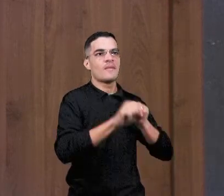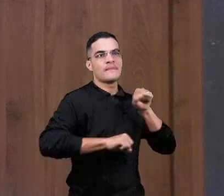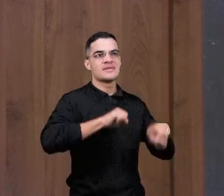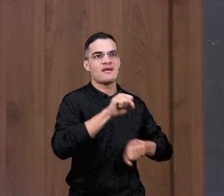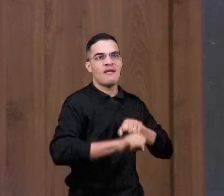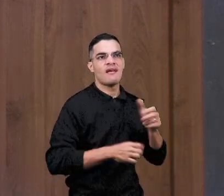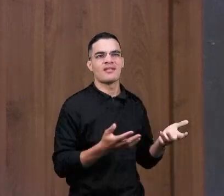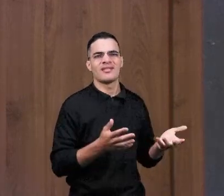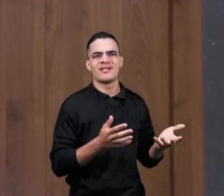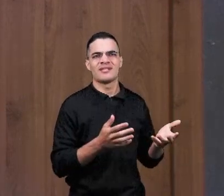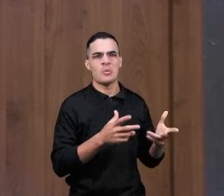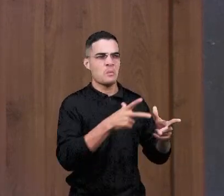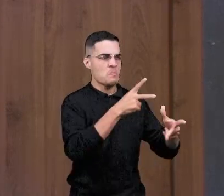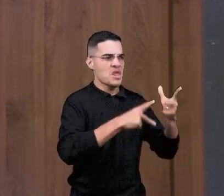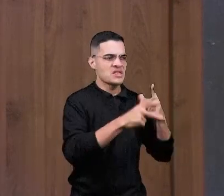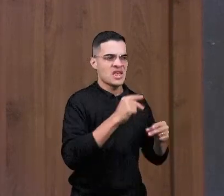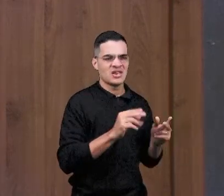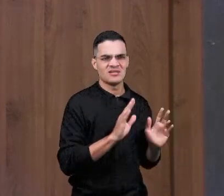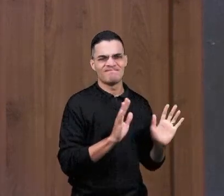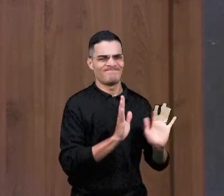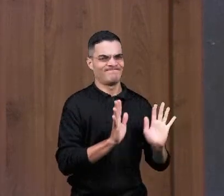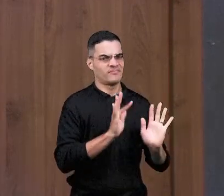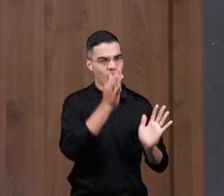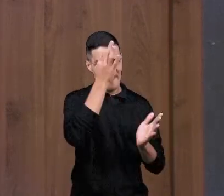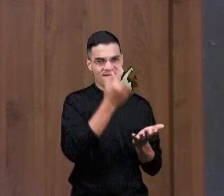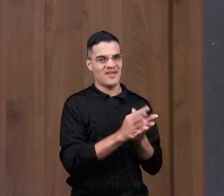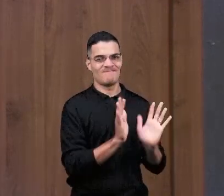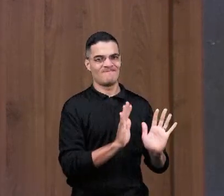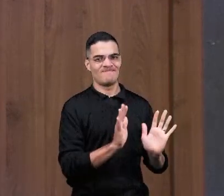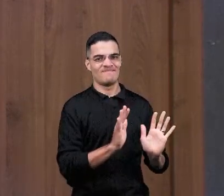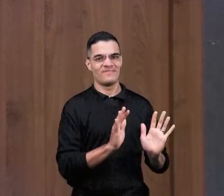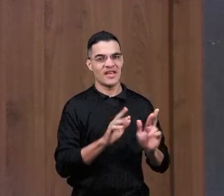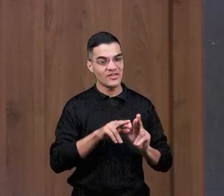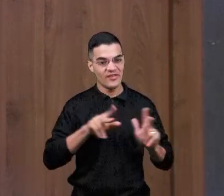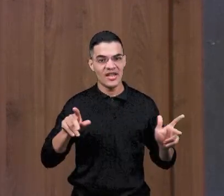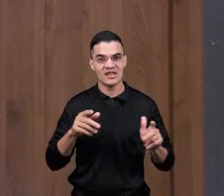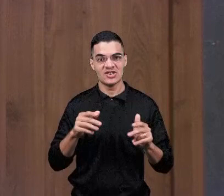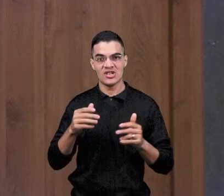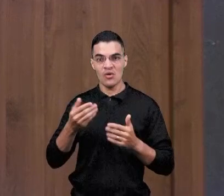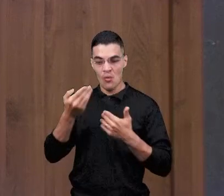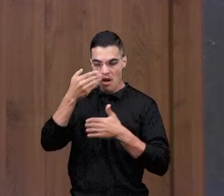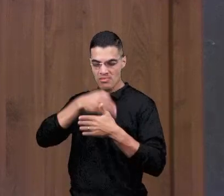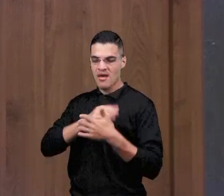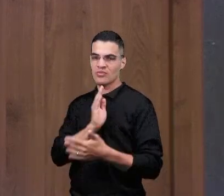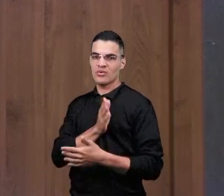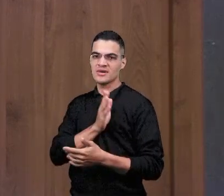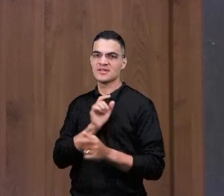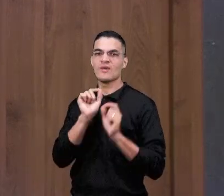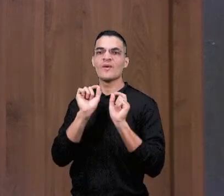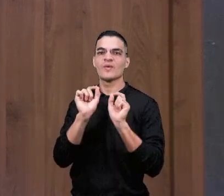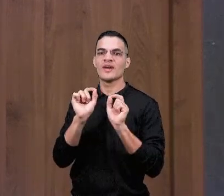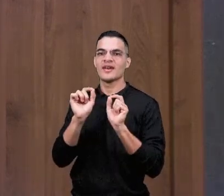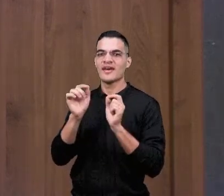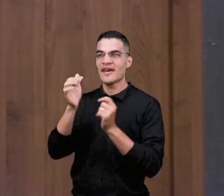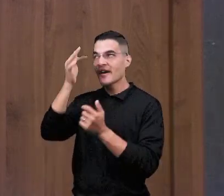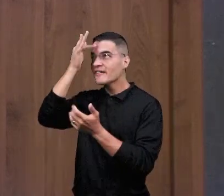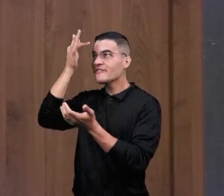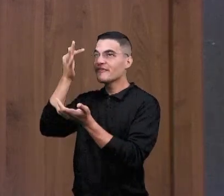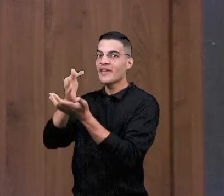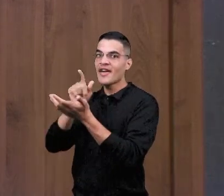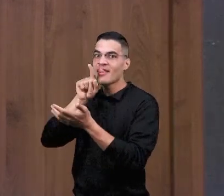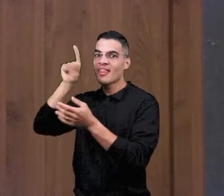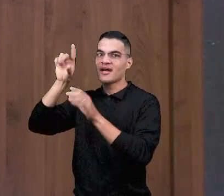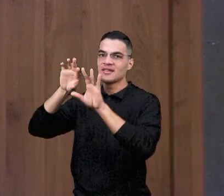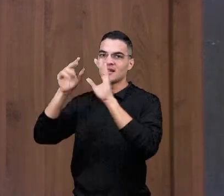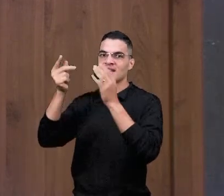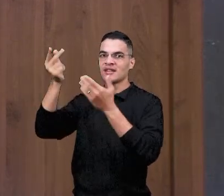un vélo, un cadeau. » Non. La foi que le Seigneur veut que nous gardons dans notre cœur, c'est la foi qui vient de l'éternité, la foi qui vient du